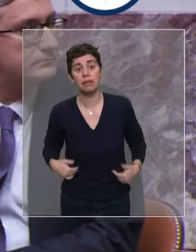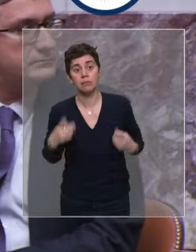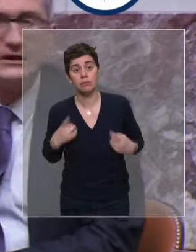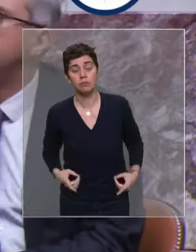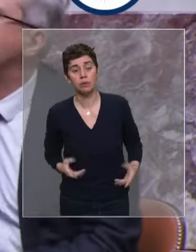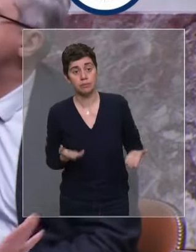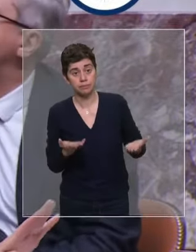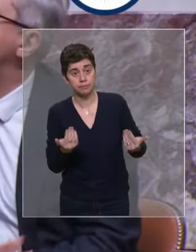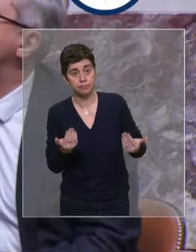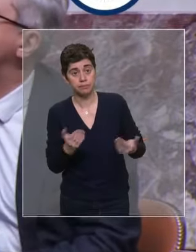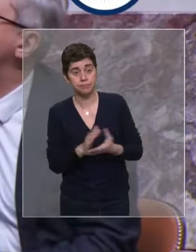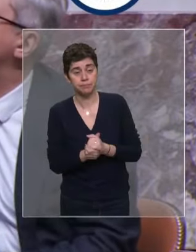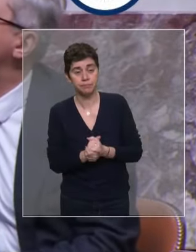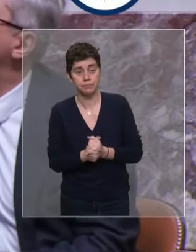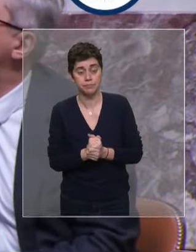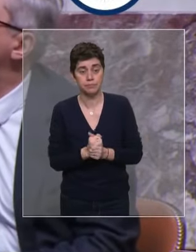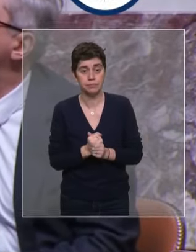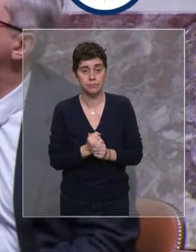députée.